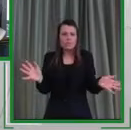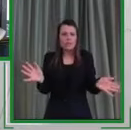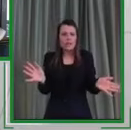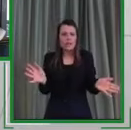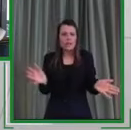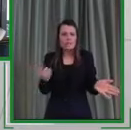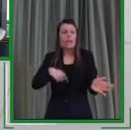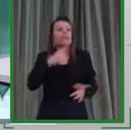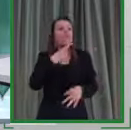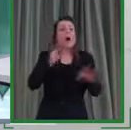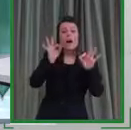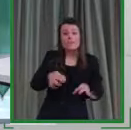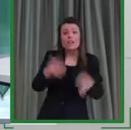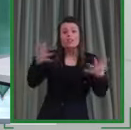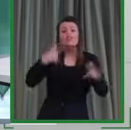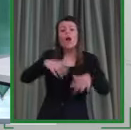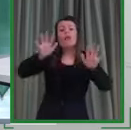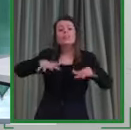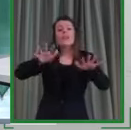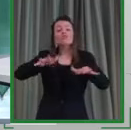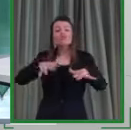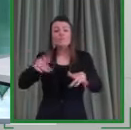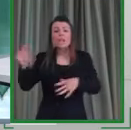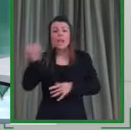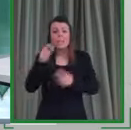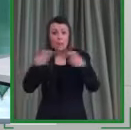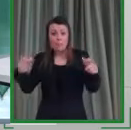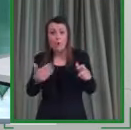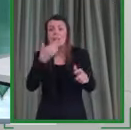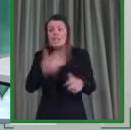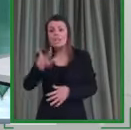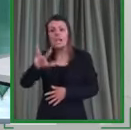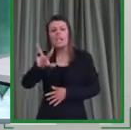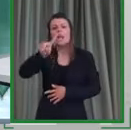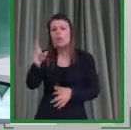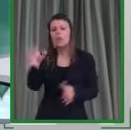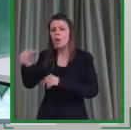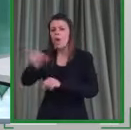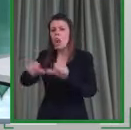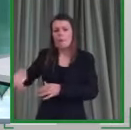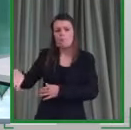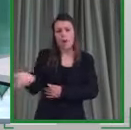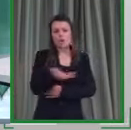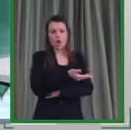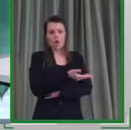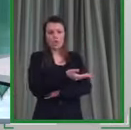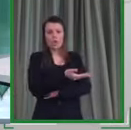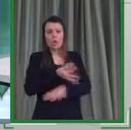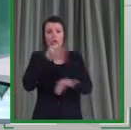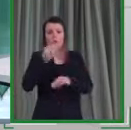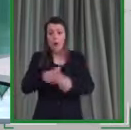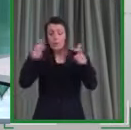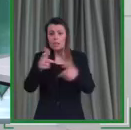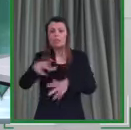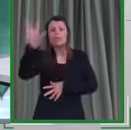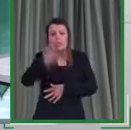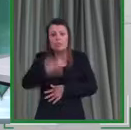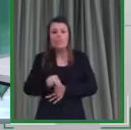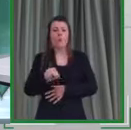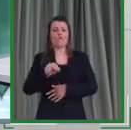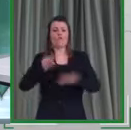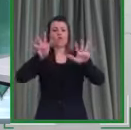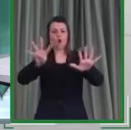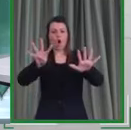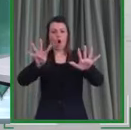10.000 tamponi con 31 laboratori quindi siamo cresciuti pratico ancora di nove ci sono abbiamo chiamato